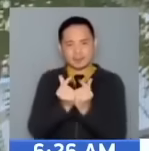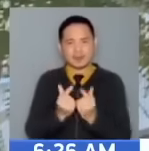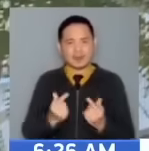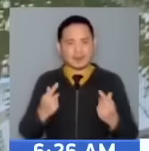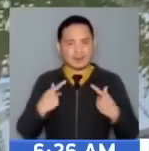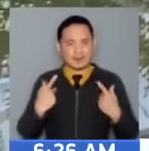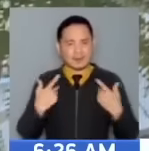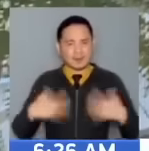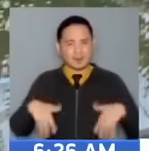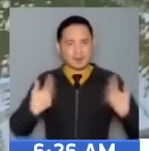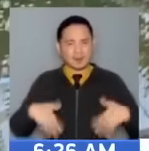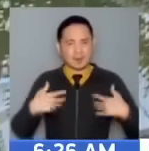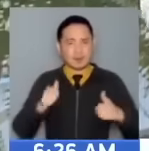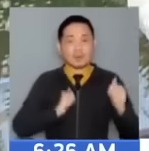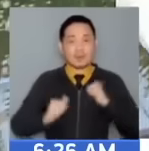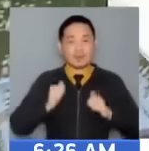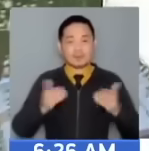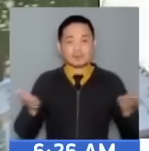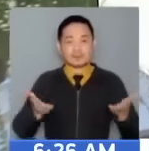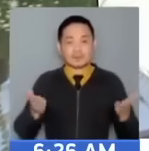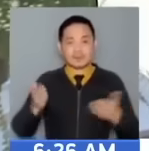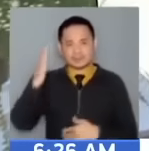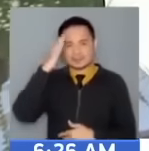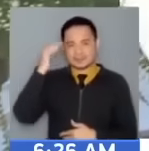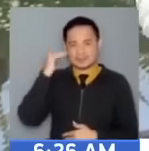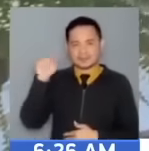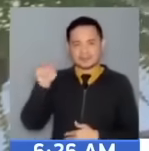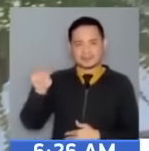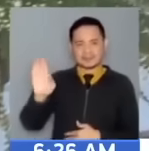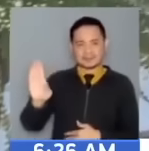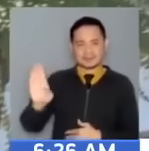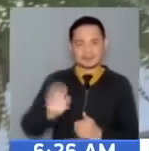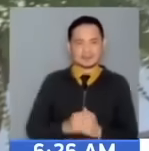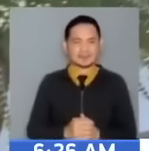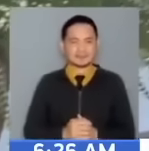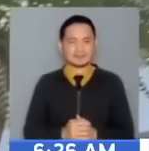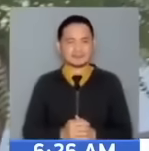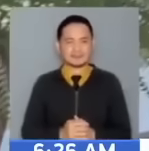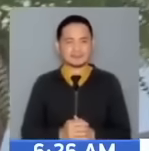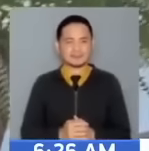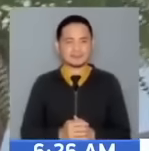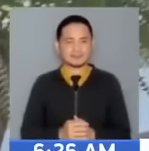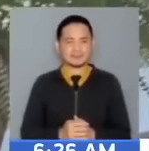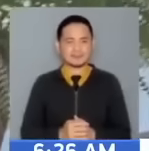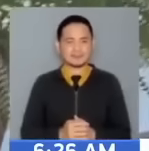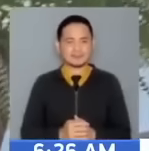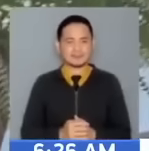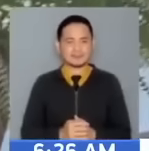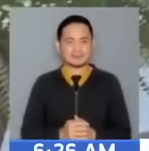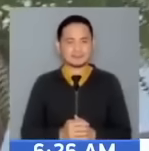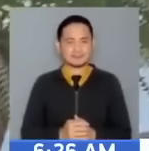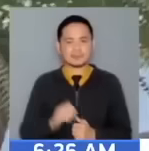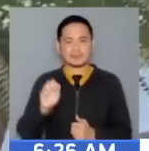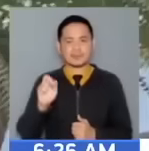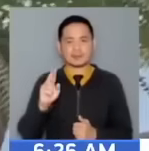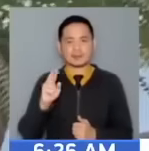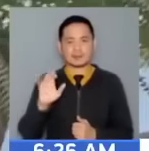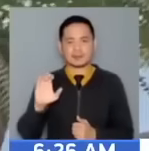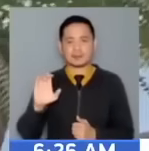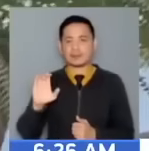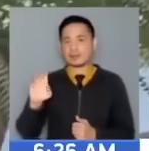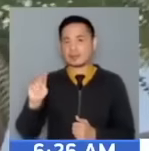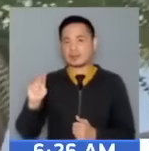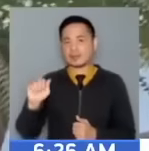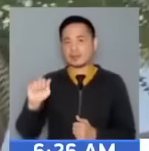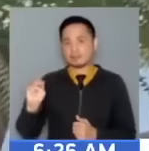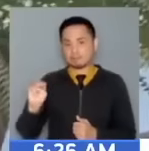Korea. May revelation naman si Korean singer and TV personality na si Eric Nam kung sino ang Filipino